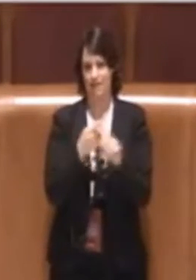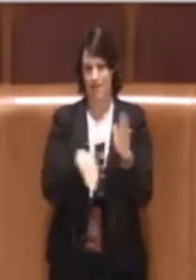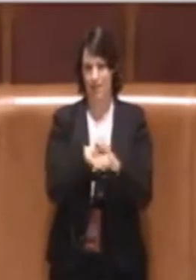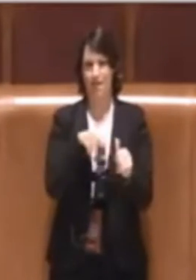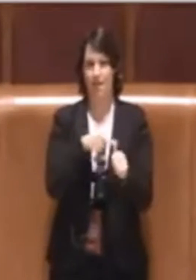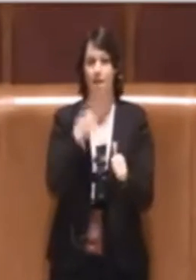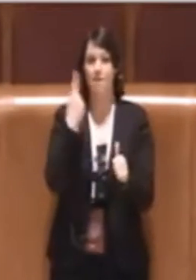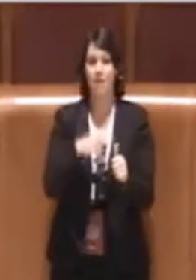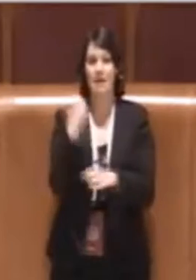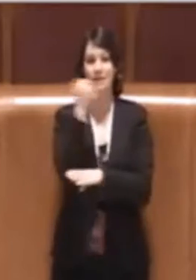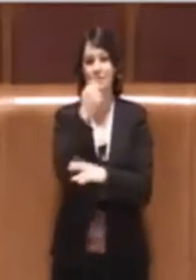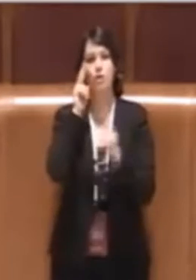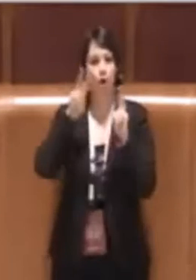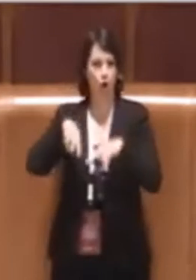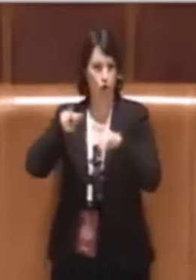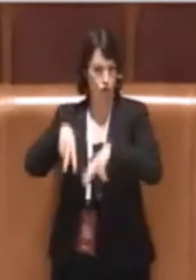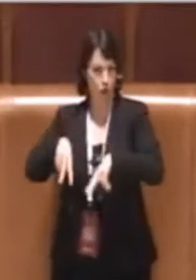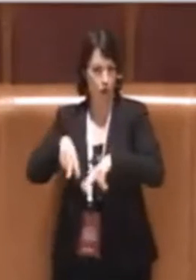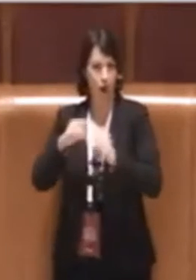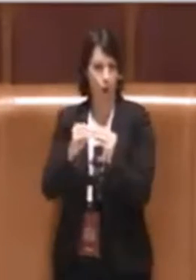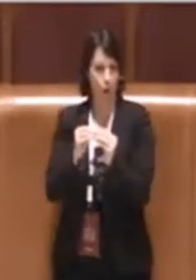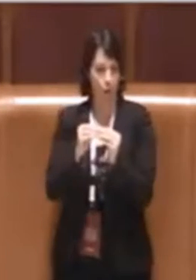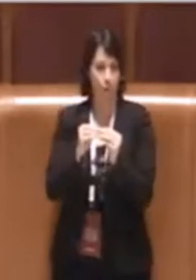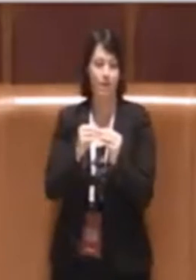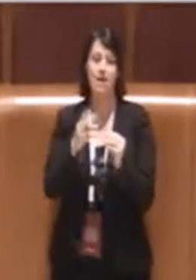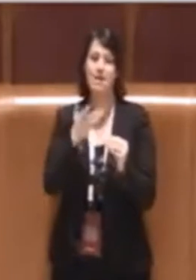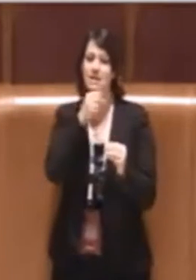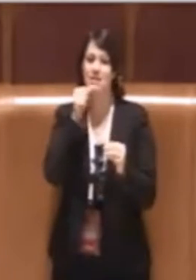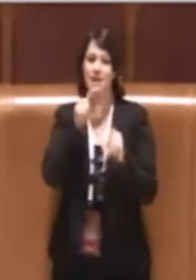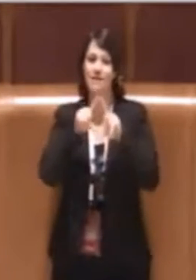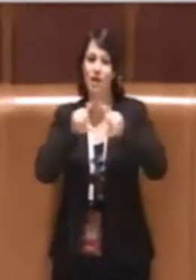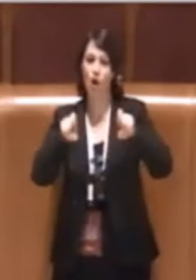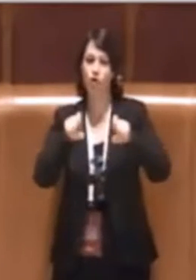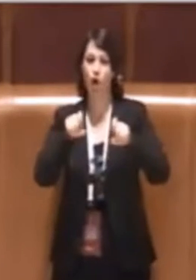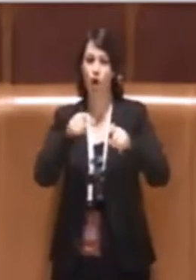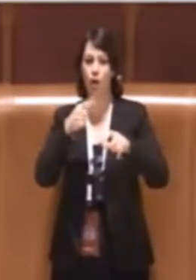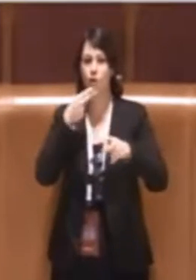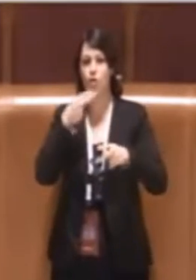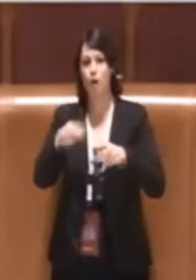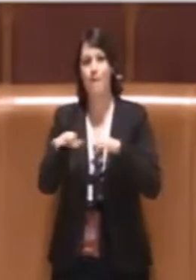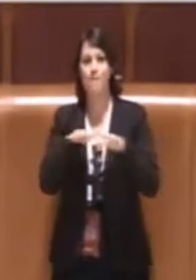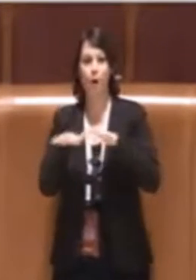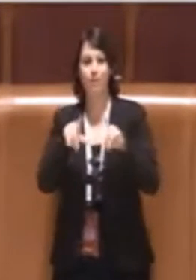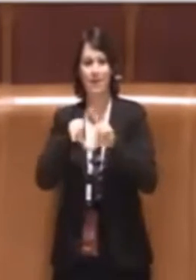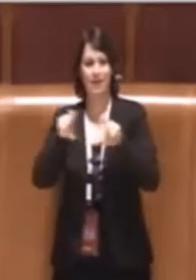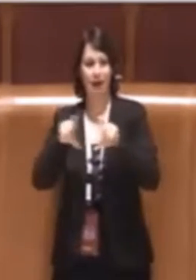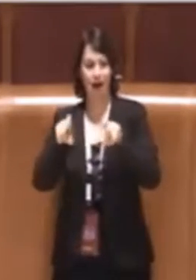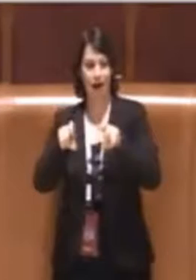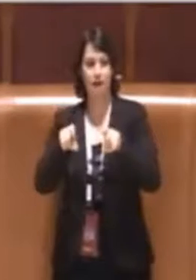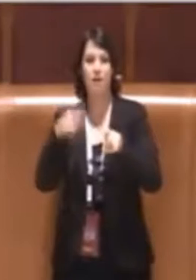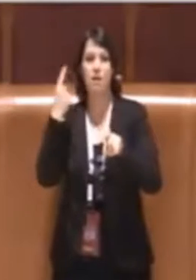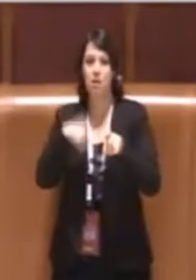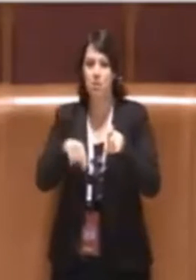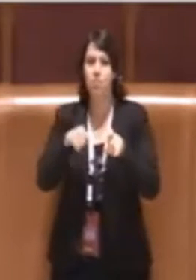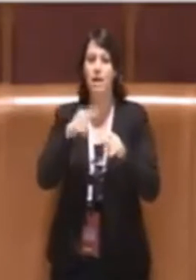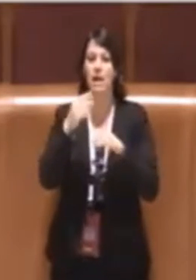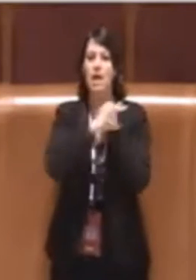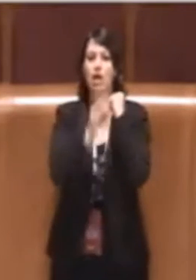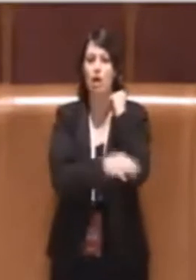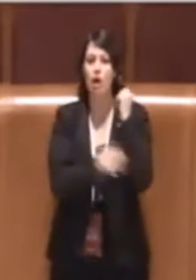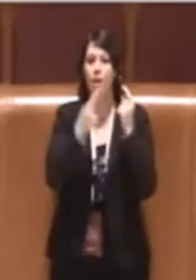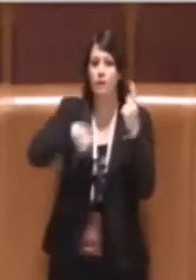il servizio attraverso una mobility card per una maggiore trasparenza dei chilometri percorsi, del consumo del budget